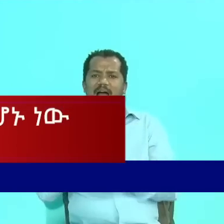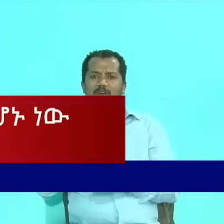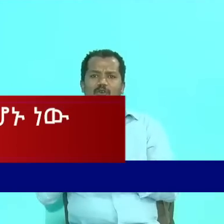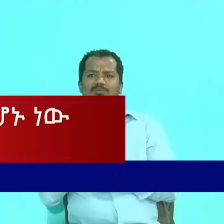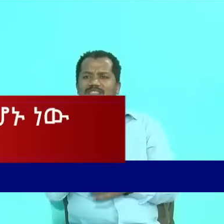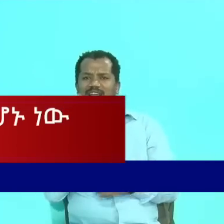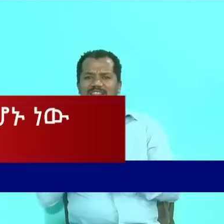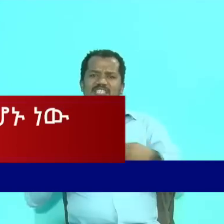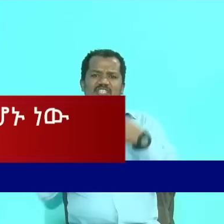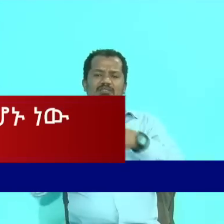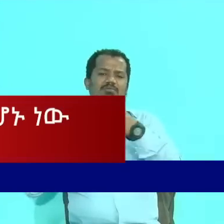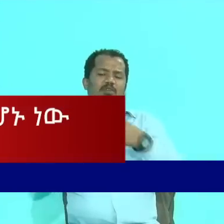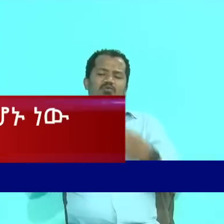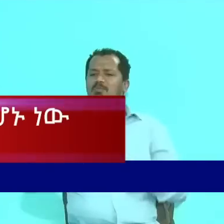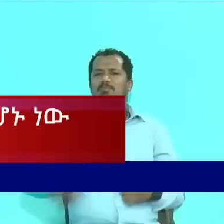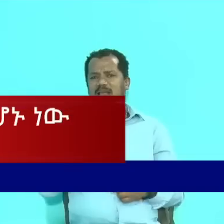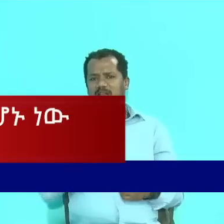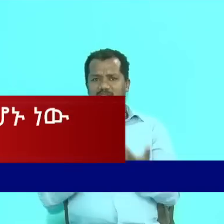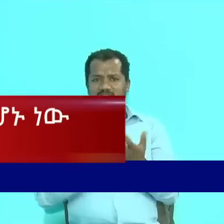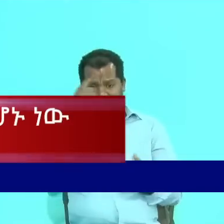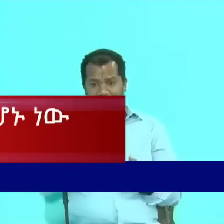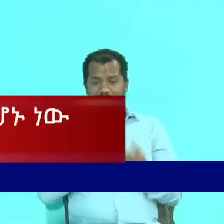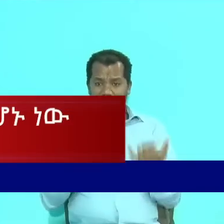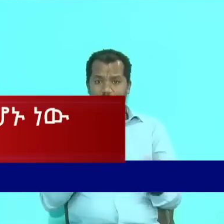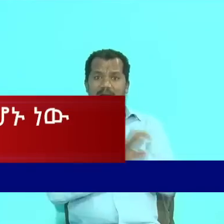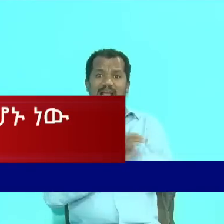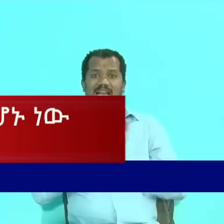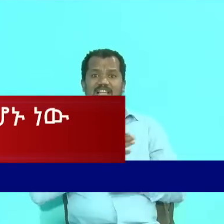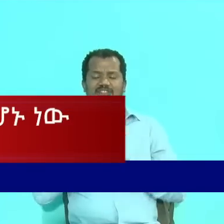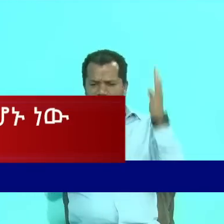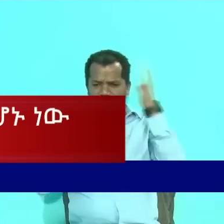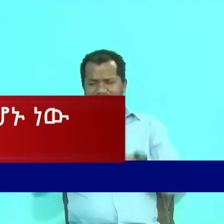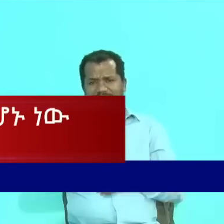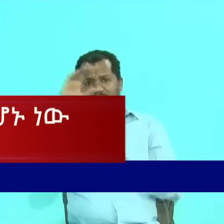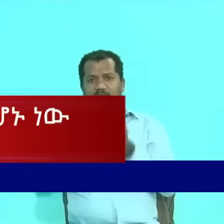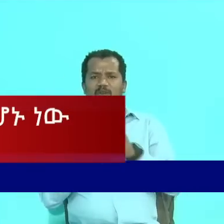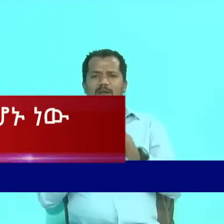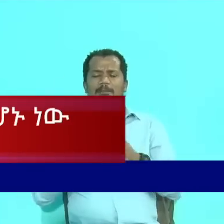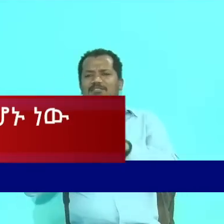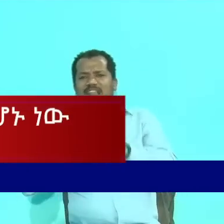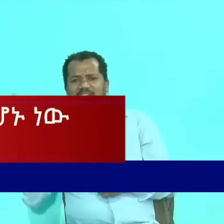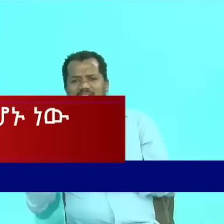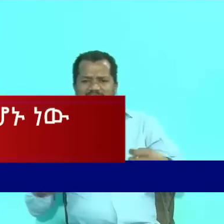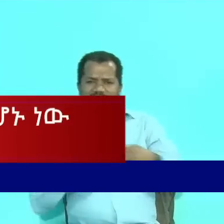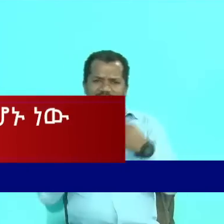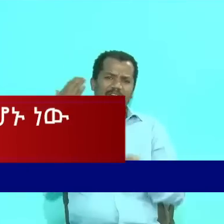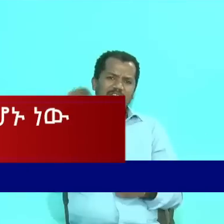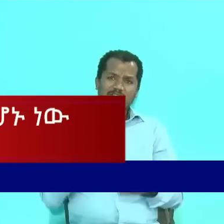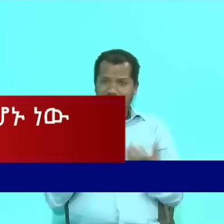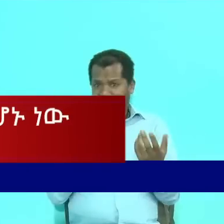ጥፋት መሄዳቸው የማይቀር ነው። ለዚህ እማኝ የሚሆነው በሀገራችን በዚሁ ችግር መዘዝ ያለውን ከፍተኛ መፈናቀል፣ ጭፍጨፋ፣ ግጭት መመልከት